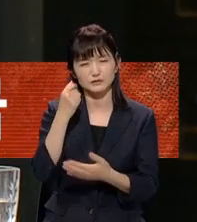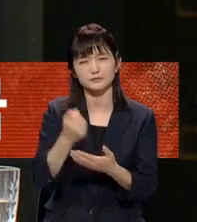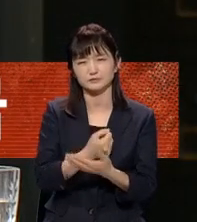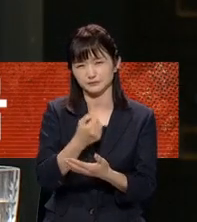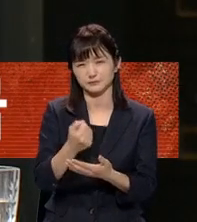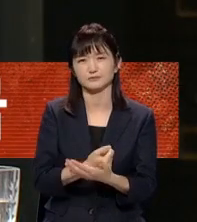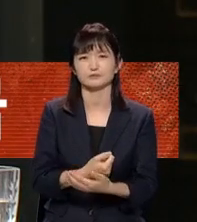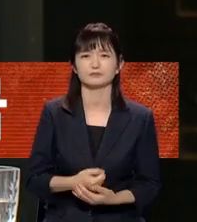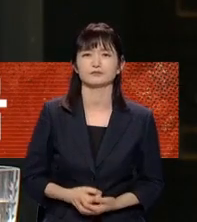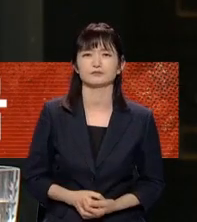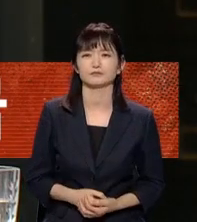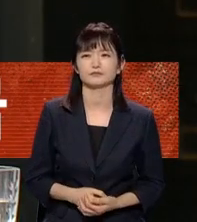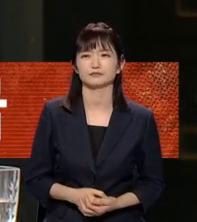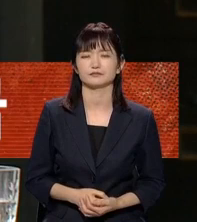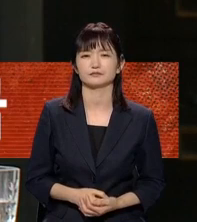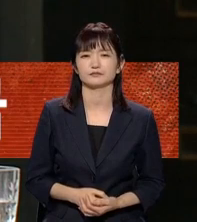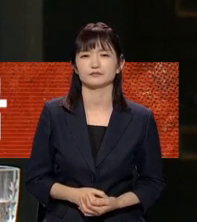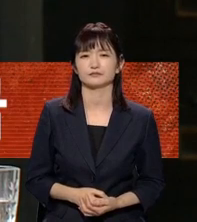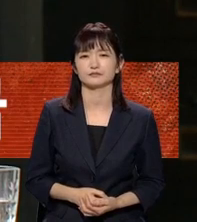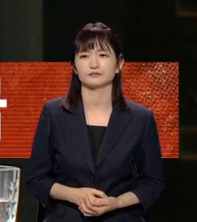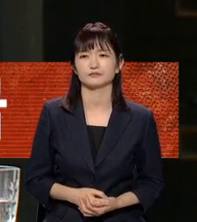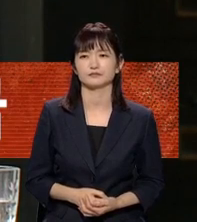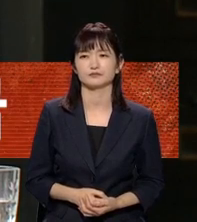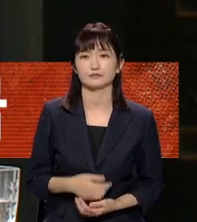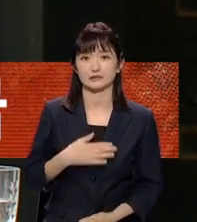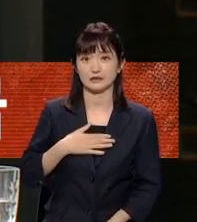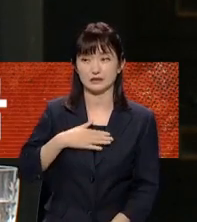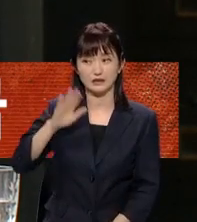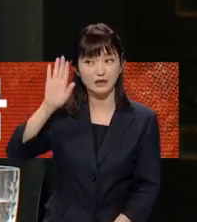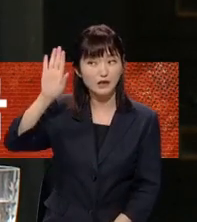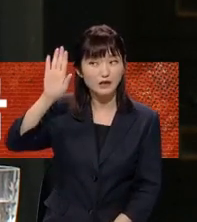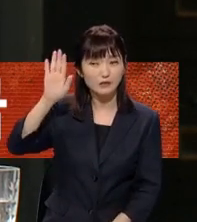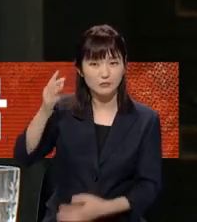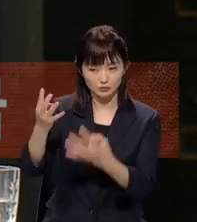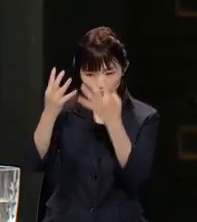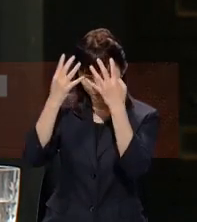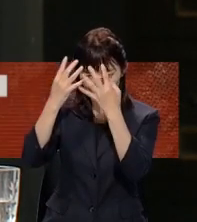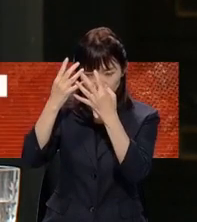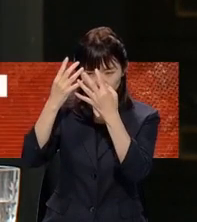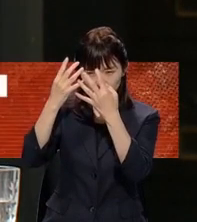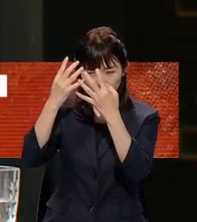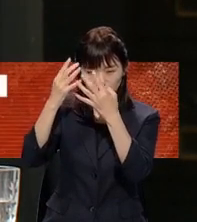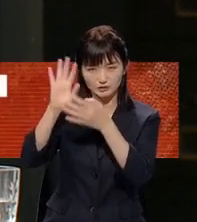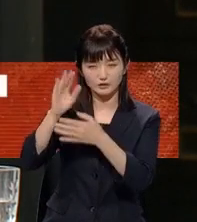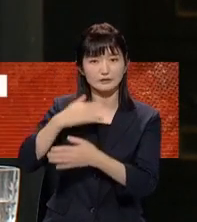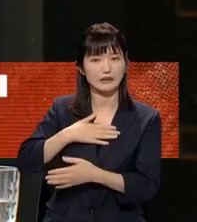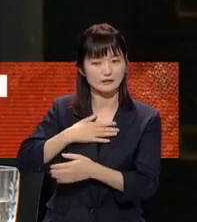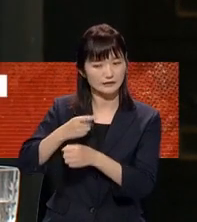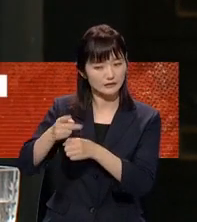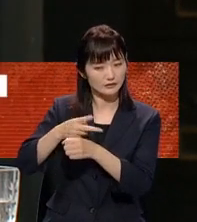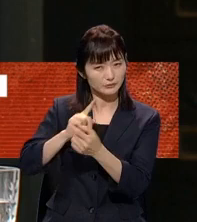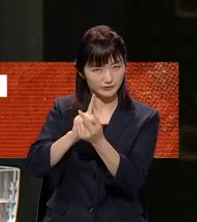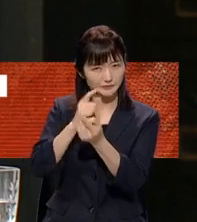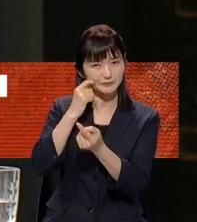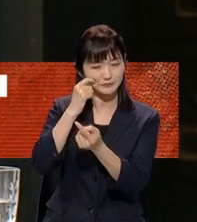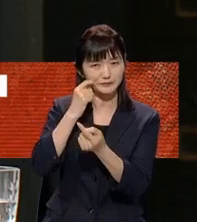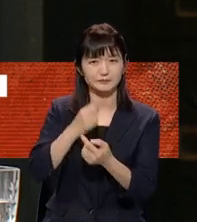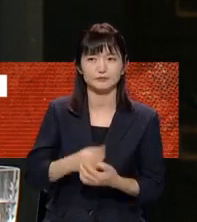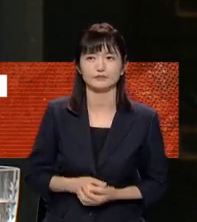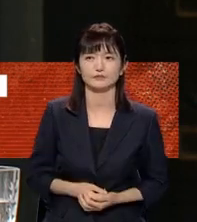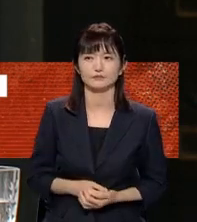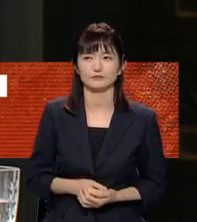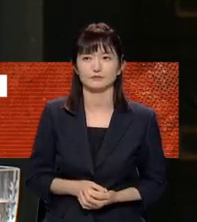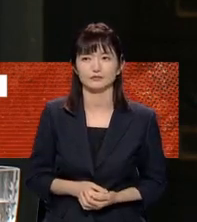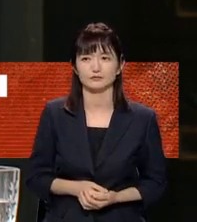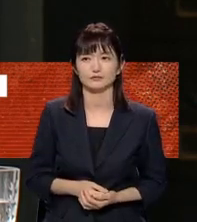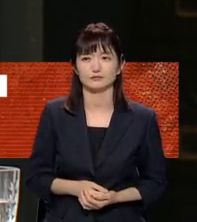말도 했다는 거잖아요 아 나 앞으로 1 2년 정도 못 볼 거 같아 어 나를 이거는